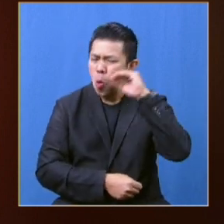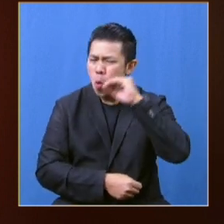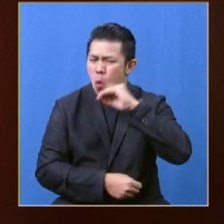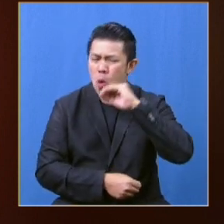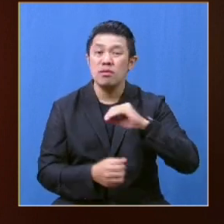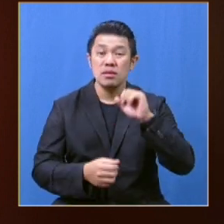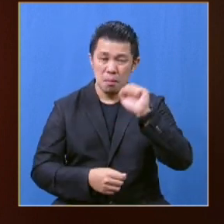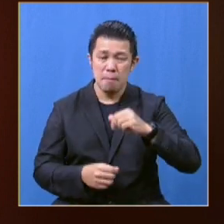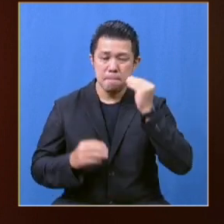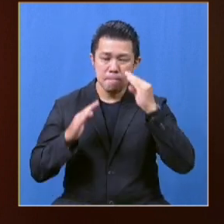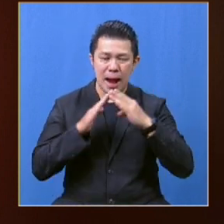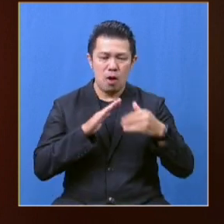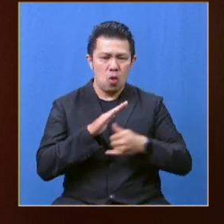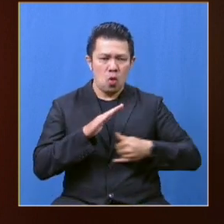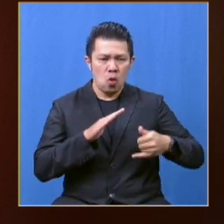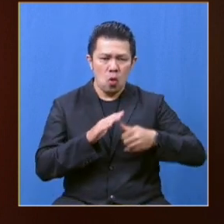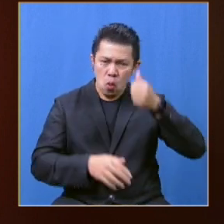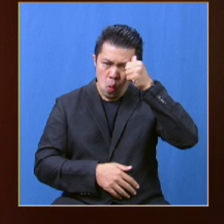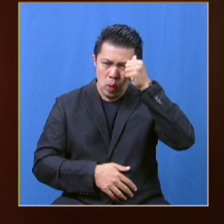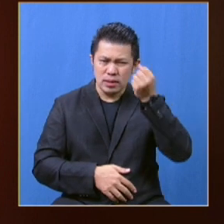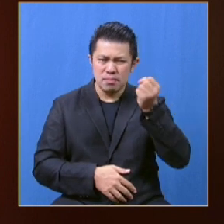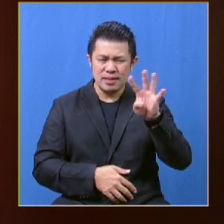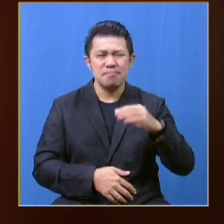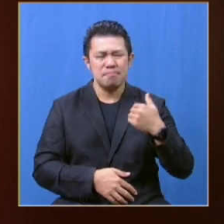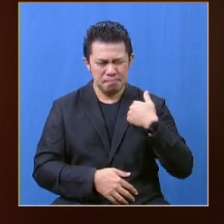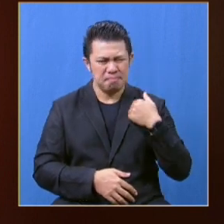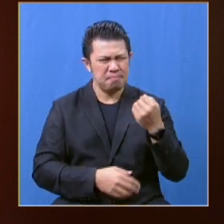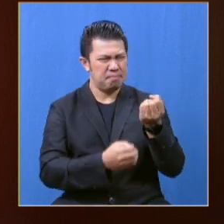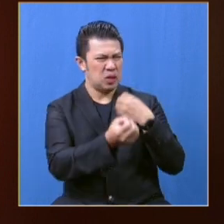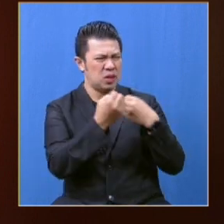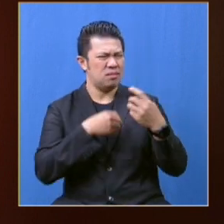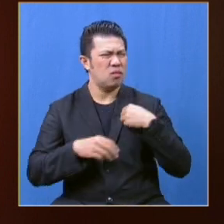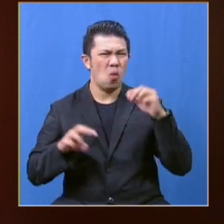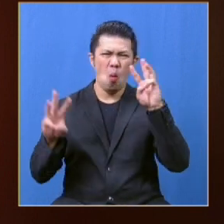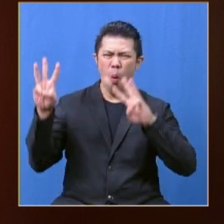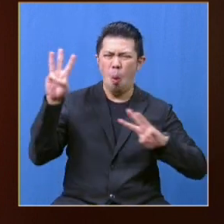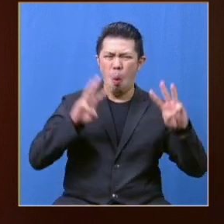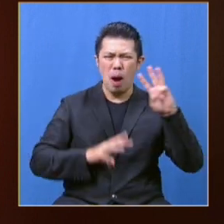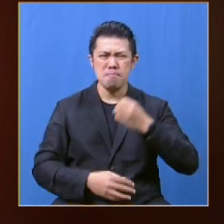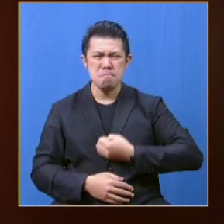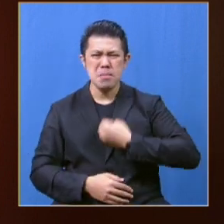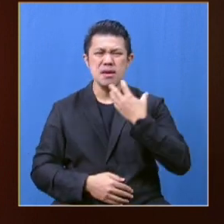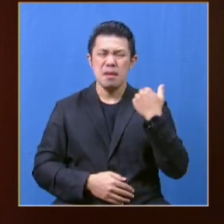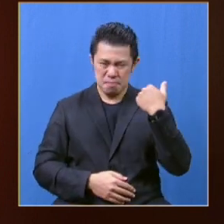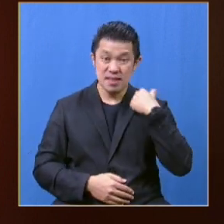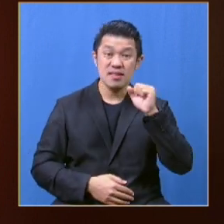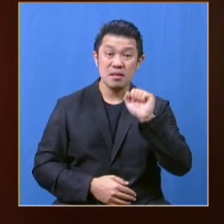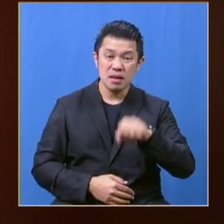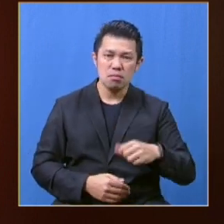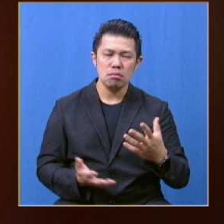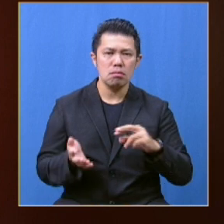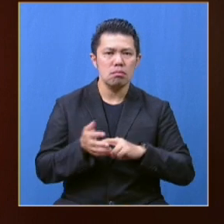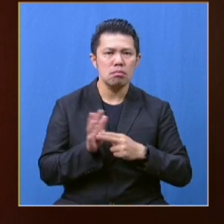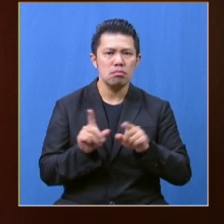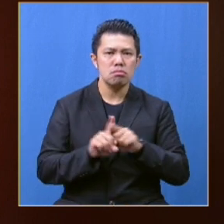ที่ต้องกักตัวเองอยู่ที่บ้าน14วันหลายคนบอกว่าไม่รู้จะทำอะไรดี เบื่อใช่ไหมคะ บางคนบอกเบื่อนะคะแล้วก็กลายเป็นว่ามี